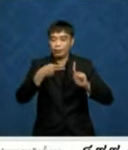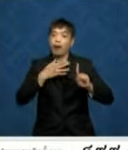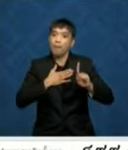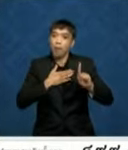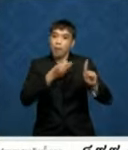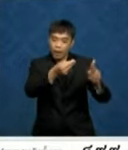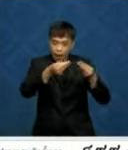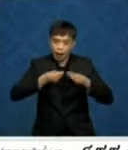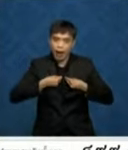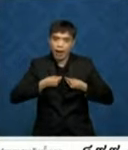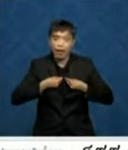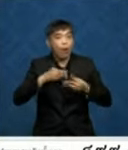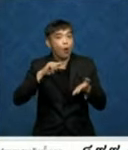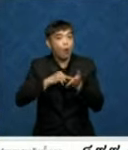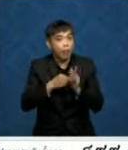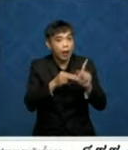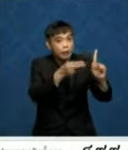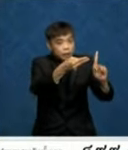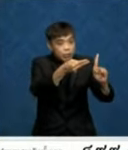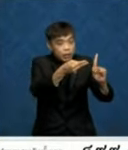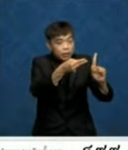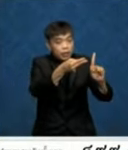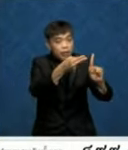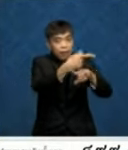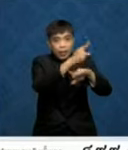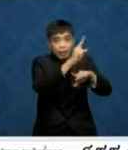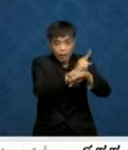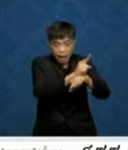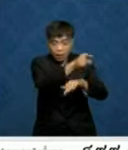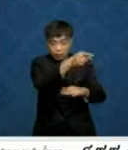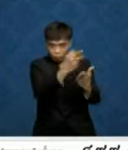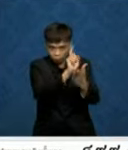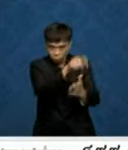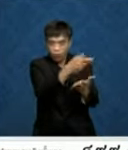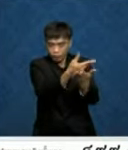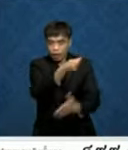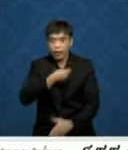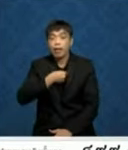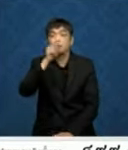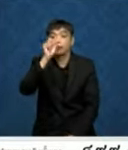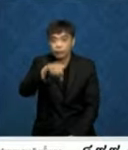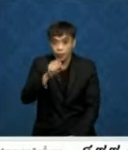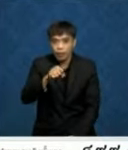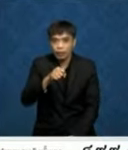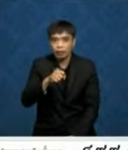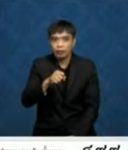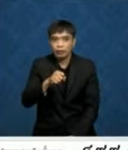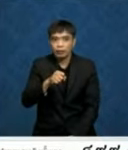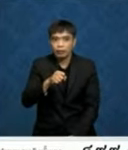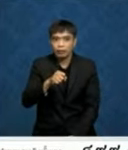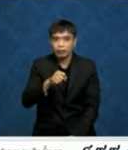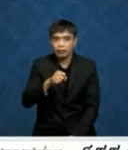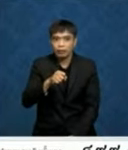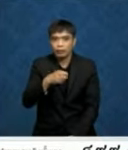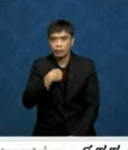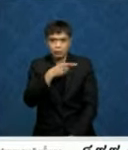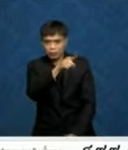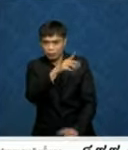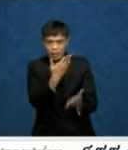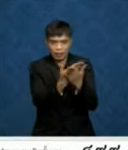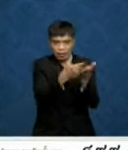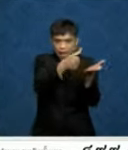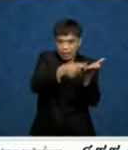ลว่าท่านประธานติดหนี้ผมอยู่ 10,000 บาทหรือเปล่าครับมันน่าจะไม่ใช่ถูกมั้ยครับท่านประธานท่านบอกว่าท่านจะให้ 10,000 บาทผมบอกว่าผมจะรับ 10,000 บาทแบบนี้ก็ท่านก็ไม่ได้เป็นลูกหนี้ผ